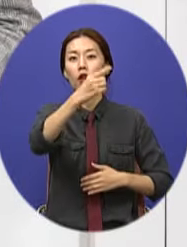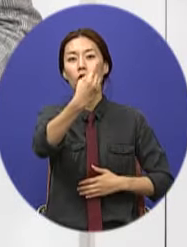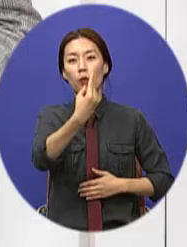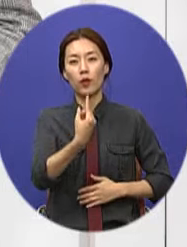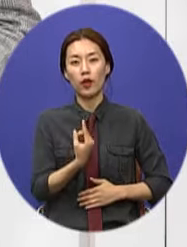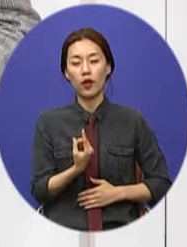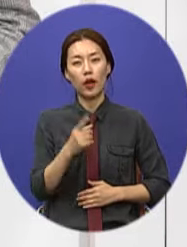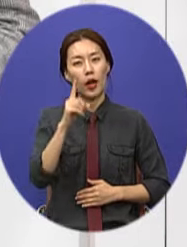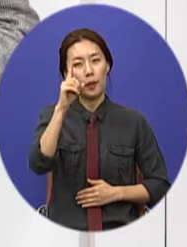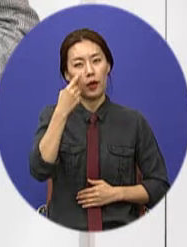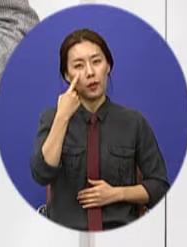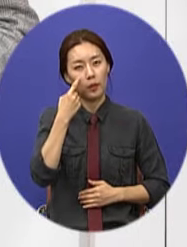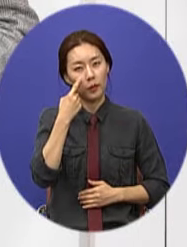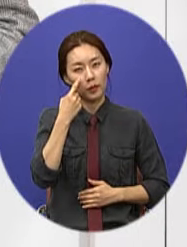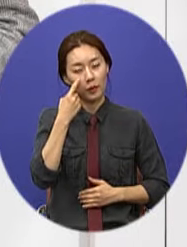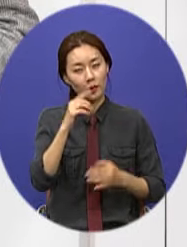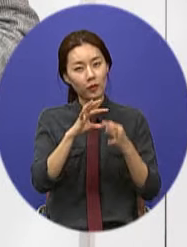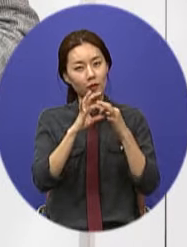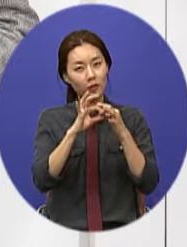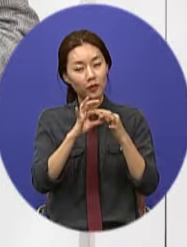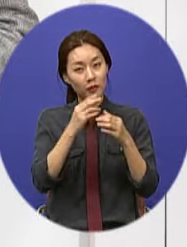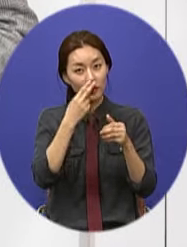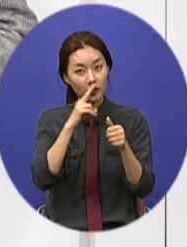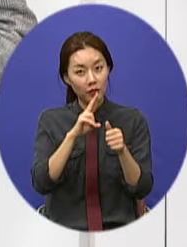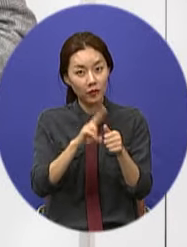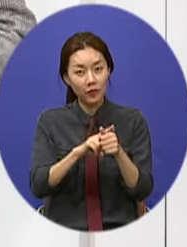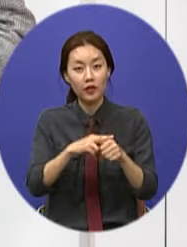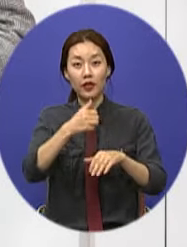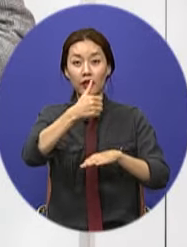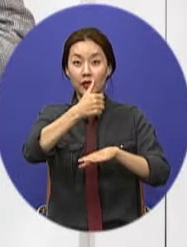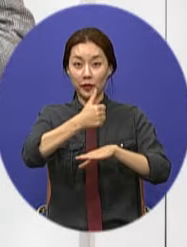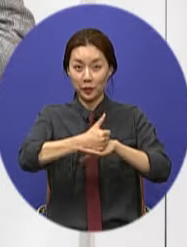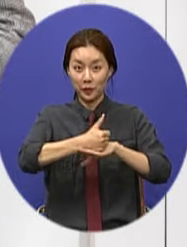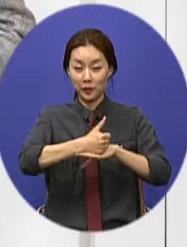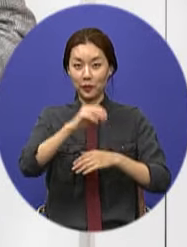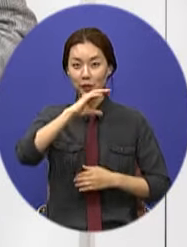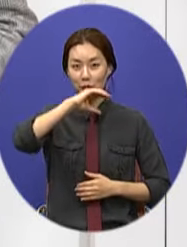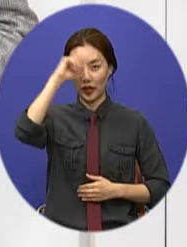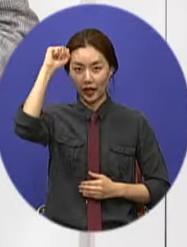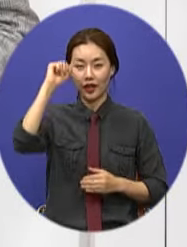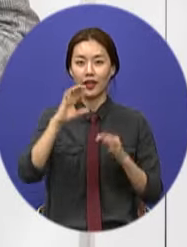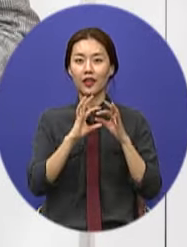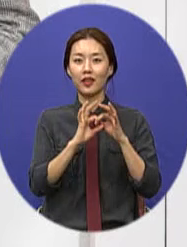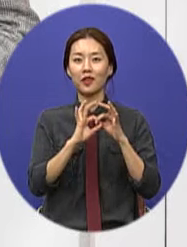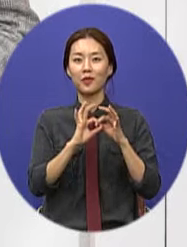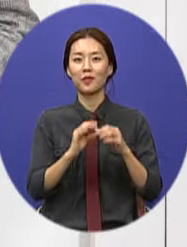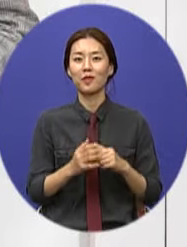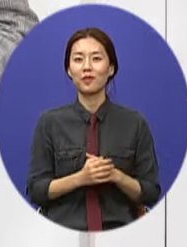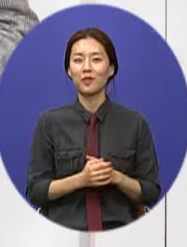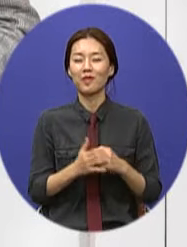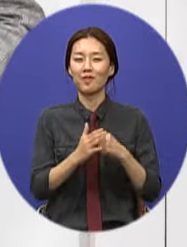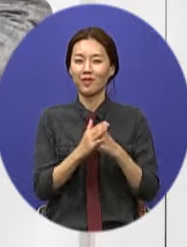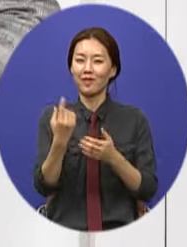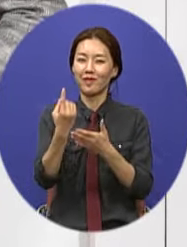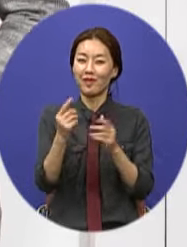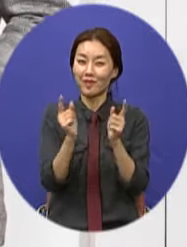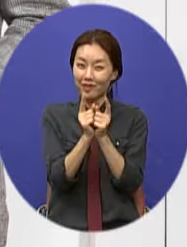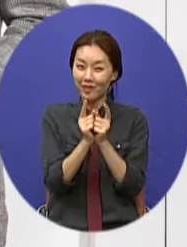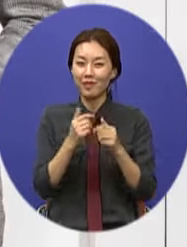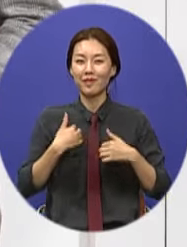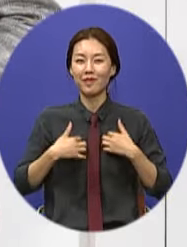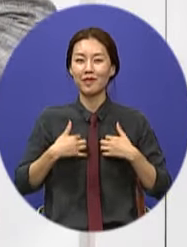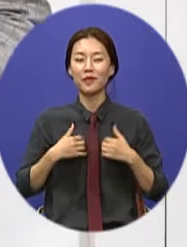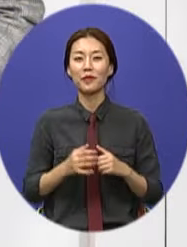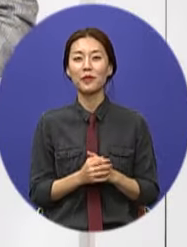번쯤은 연결될까 이랬는데 그래 마침 이제 연결돼가지고 이제 이래 하네요. 전화